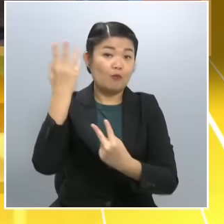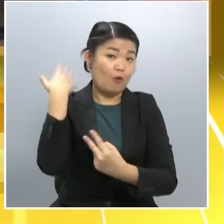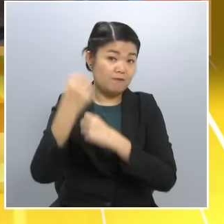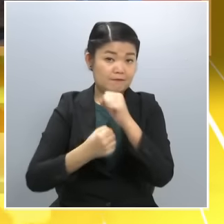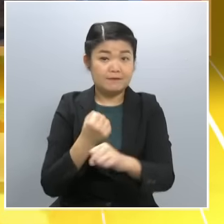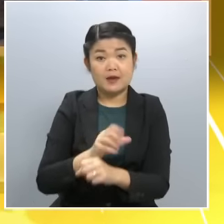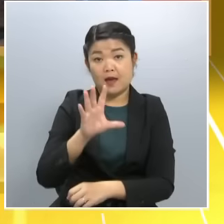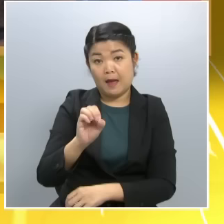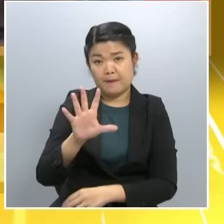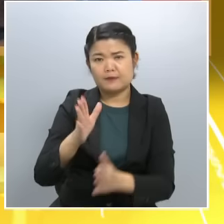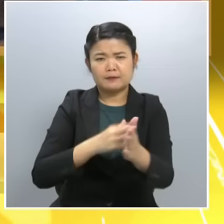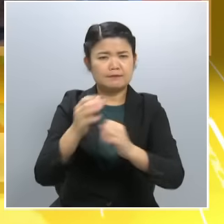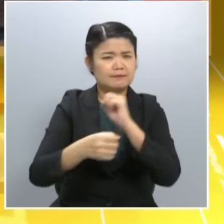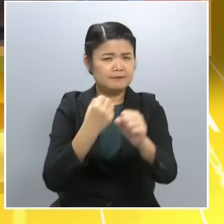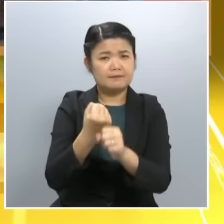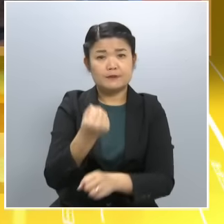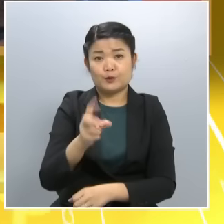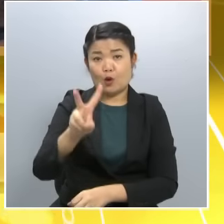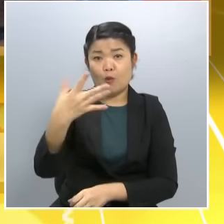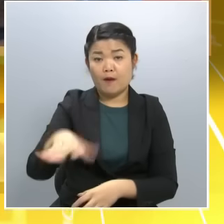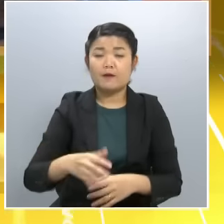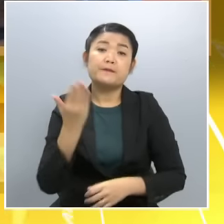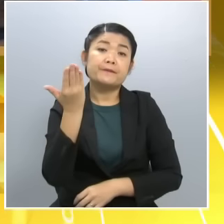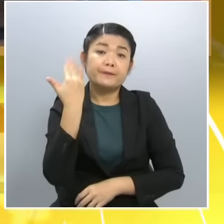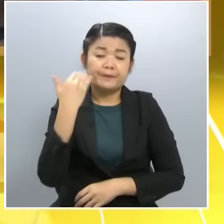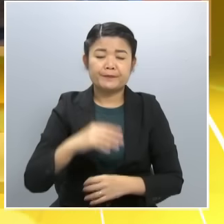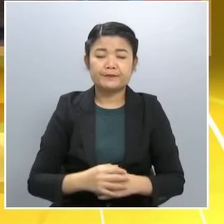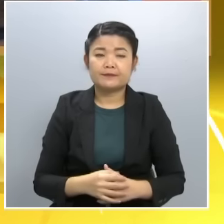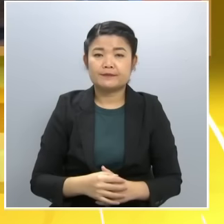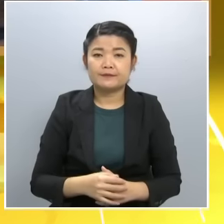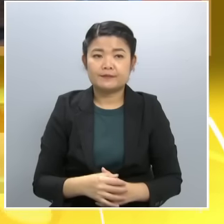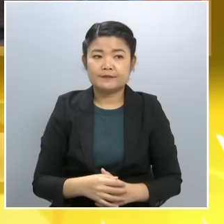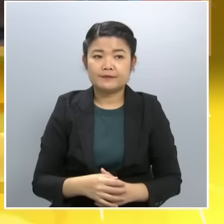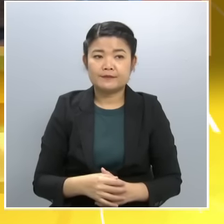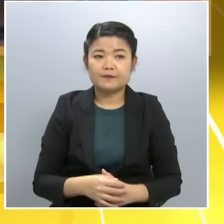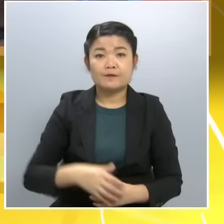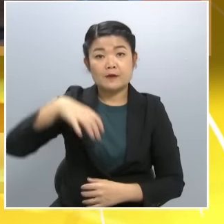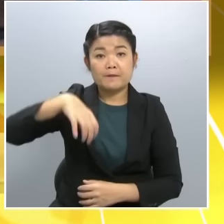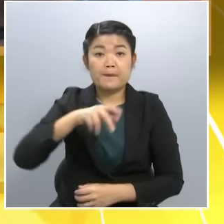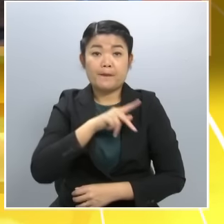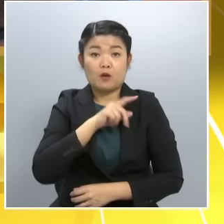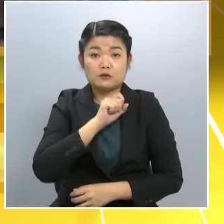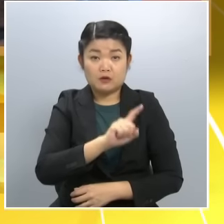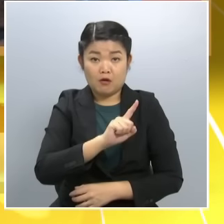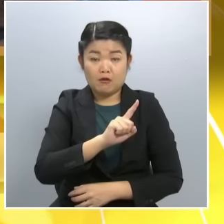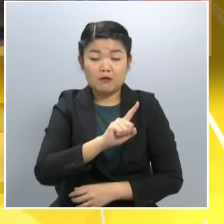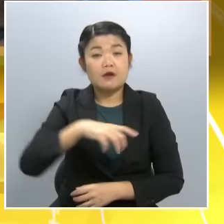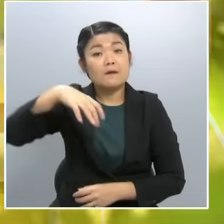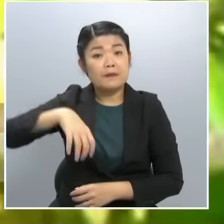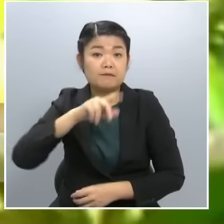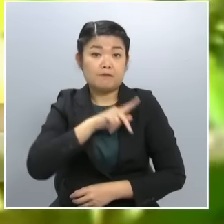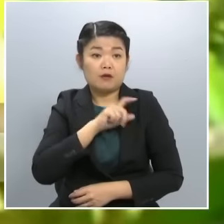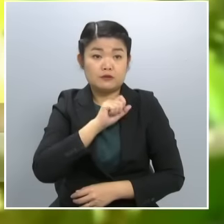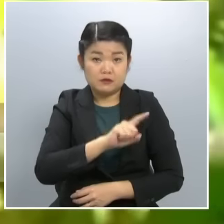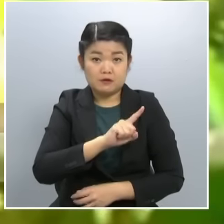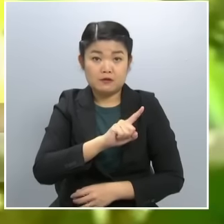12ปีแล้วขณะเดียวกันเมื่อวานนี้ที่สุดสำนักงานพุทธศาสนาแห่งชาติก็ออกมาท่านผู้ชมประการ